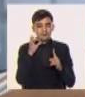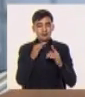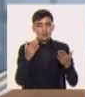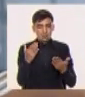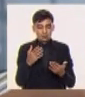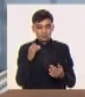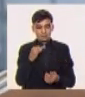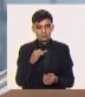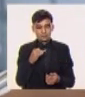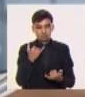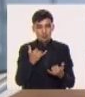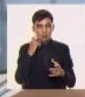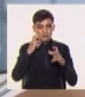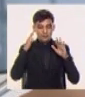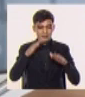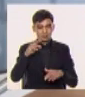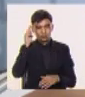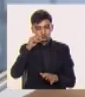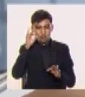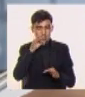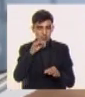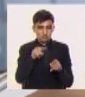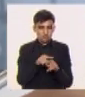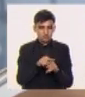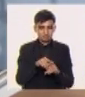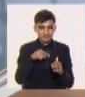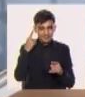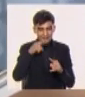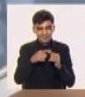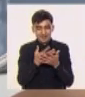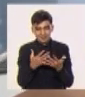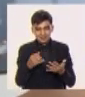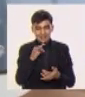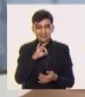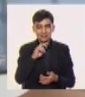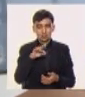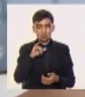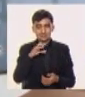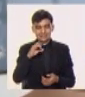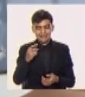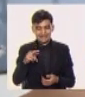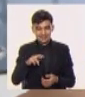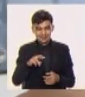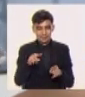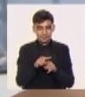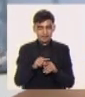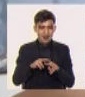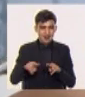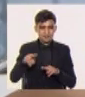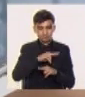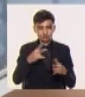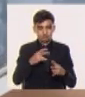яғни бүгінгі университеттің оқу әдістемелік құралдарын индустрияға жаңаға сәйкес қылып